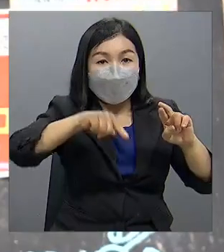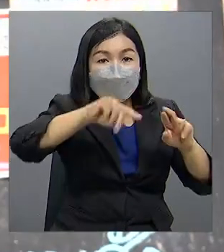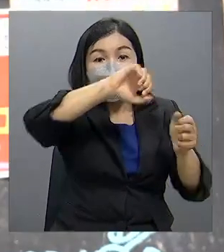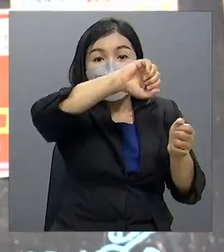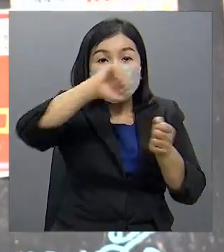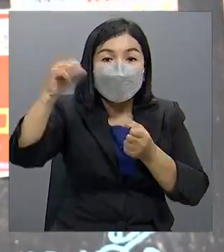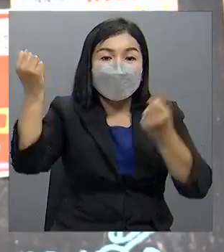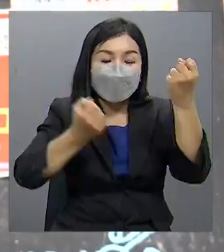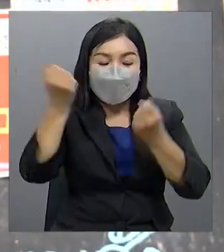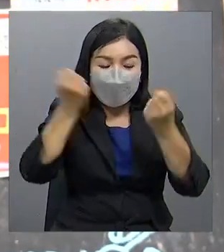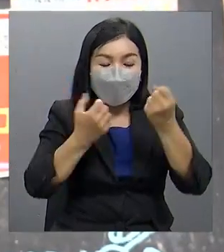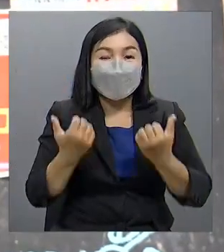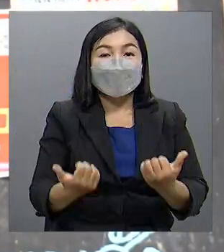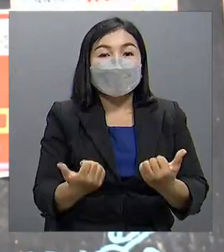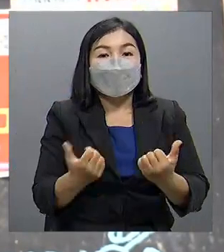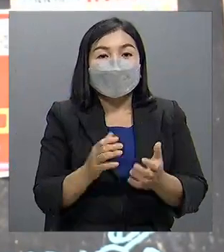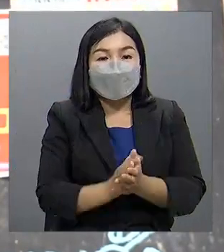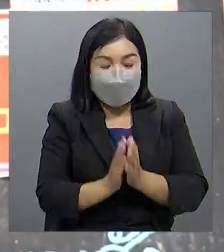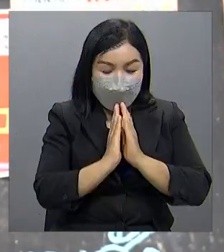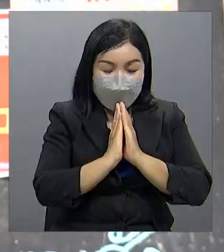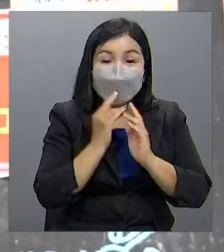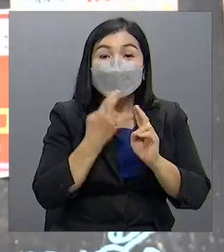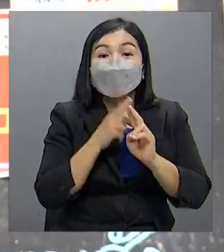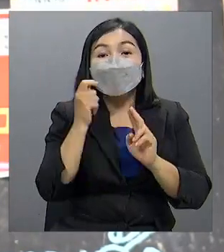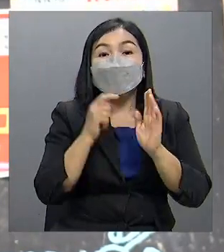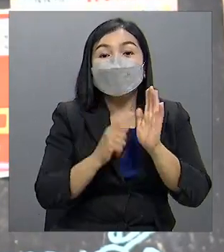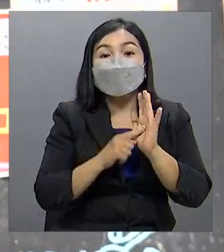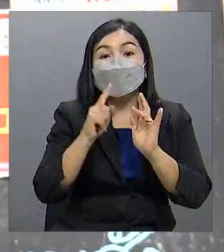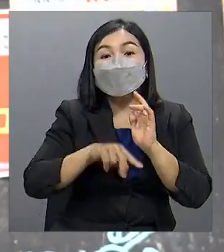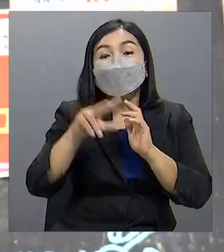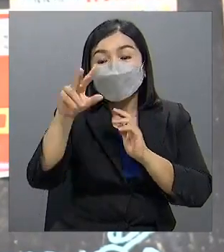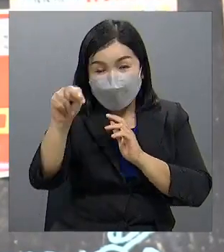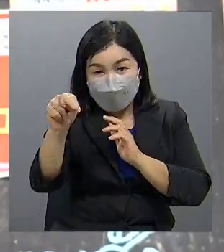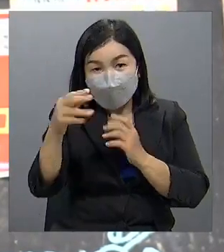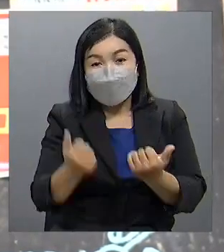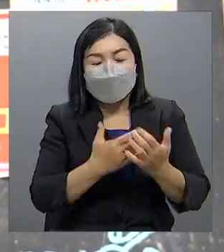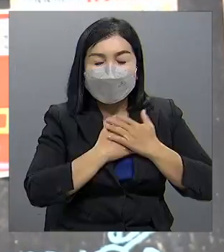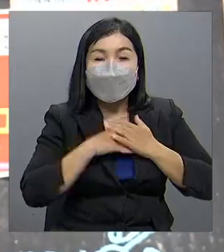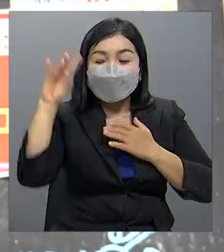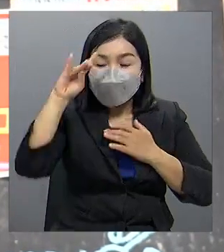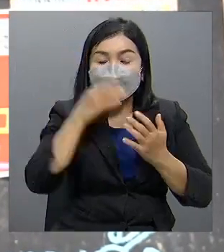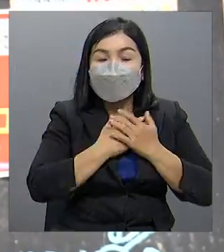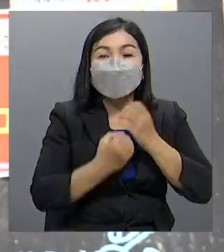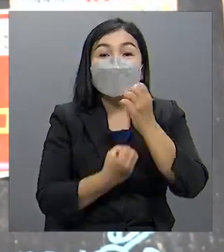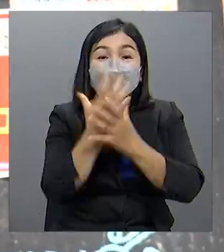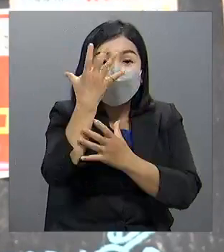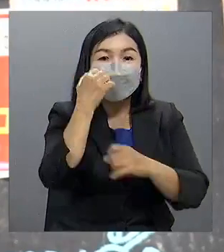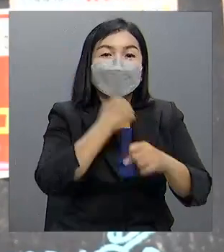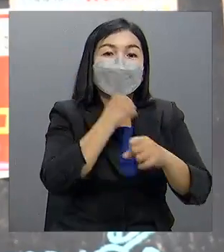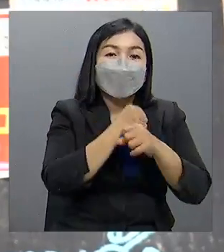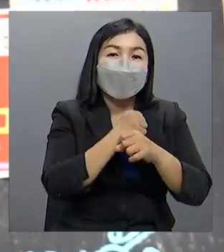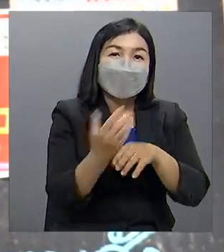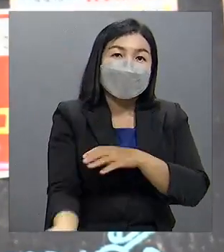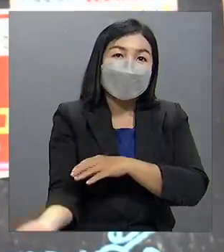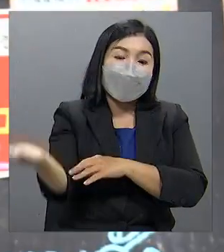ครับผมสวัสดีครับชื่ออาครับนิสัยดีมีเวลาให้อยู่ใกล้โลกอุ่นครับผมรักสัตว์รักต้นไม้ครับผมทำงานแบบลวกๆเช้าชามเย็นชามผักชีด้วยหน้า